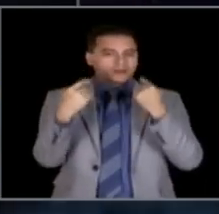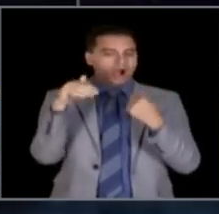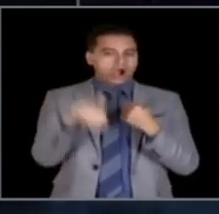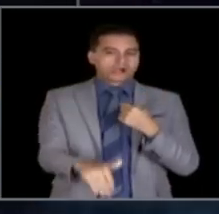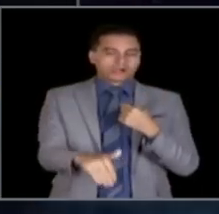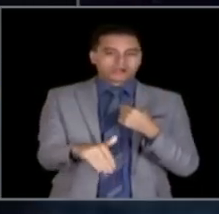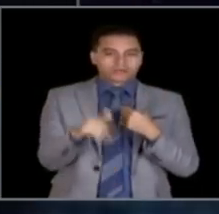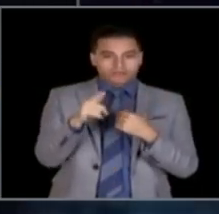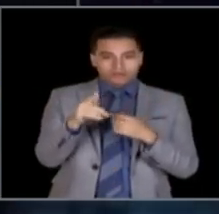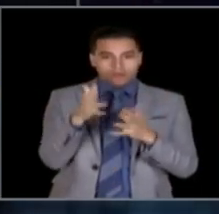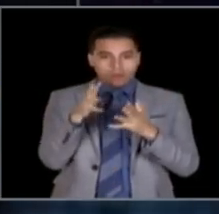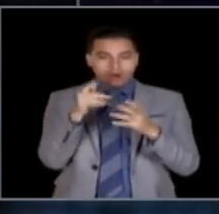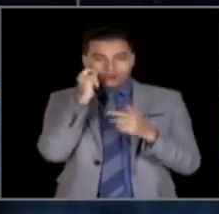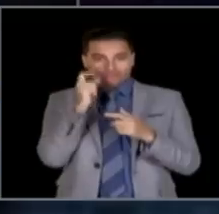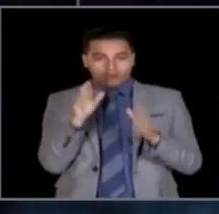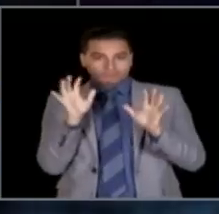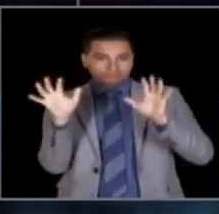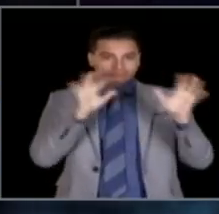أسطورة.